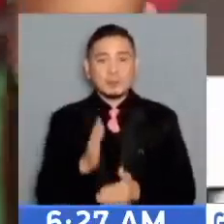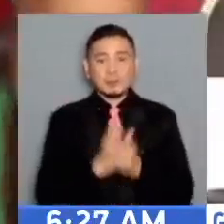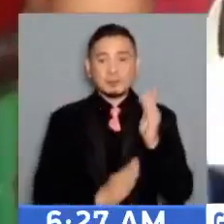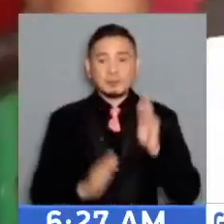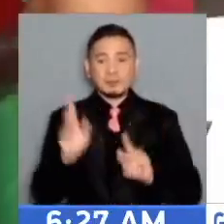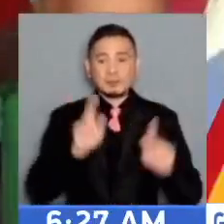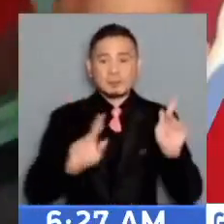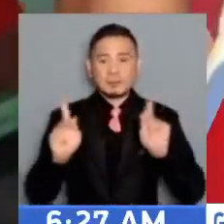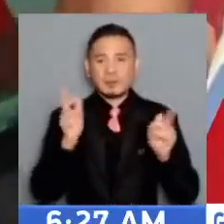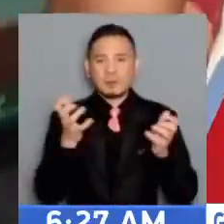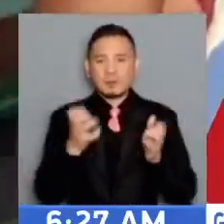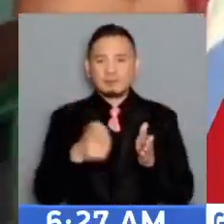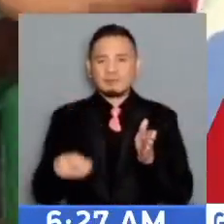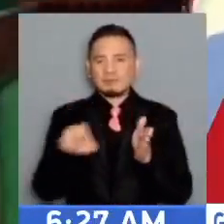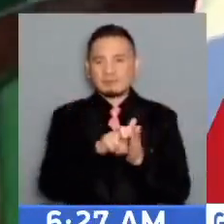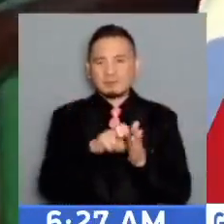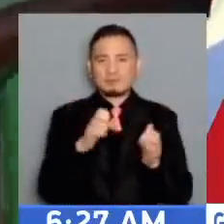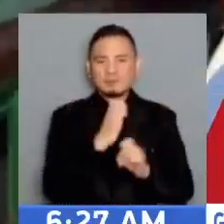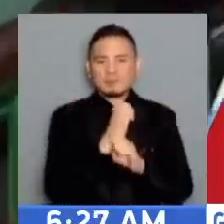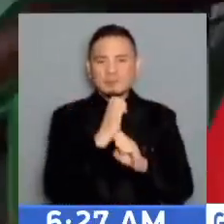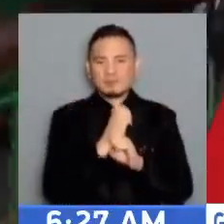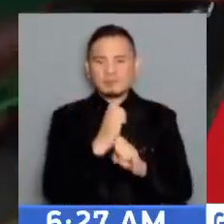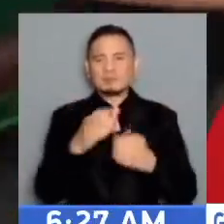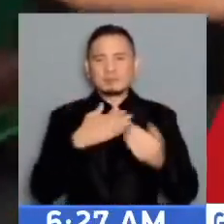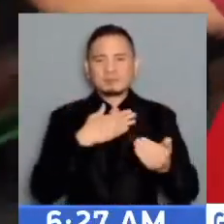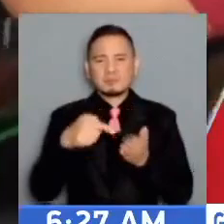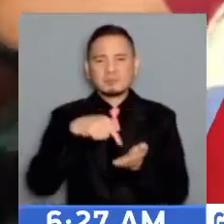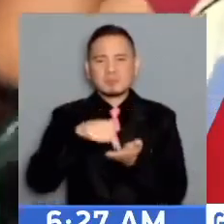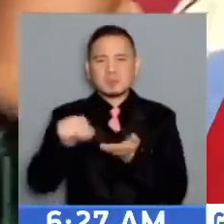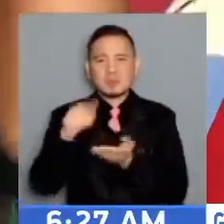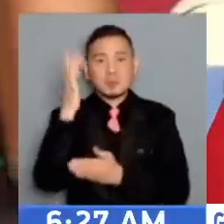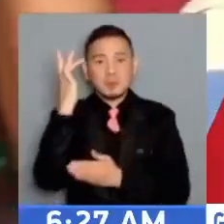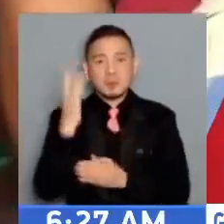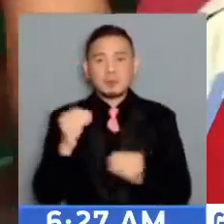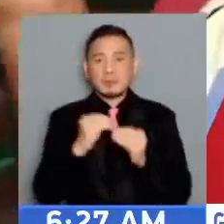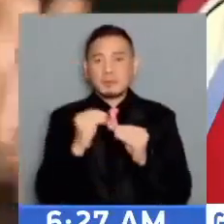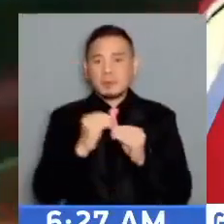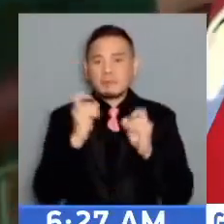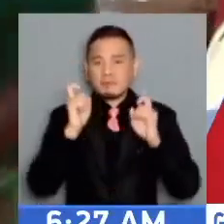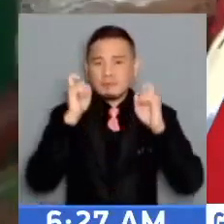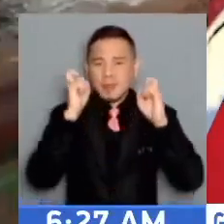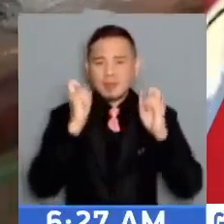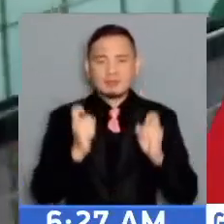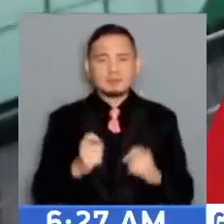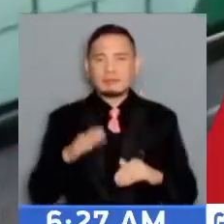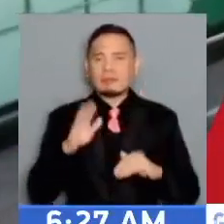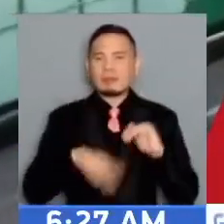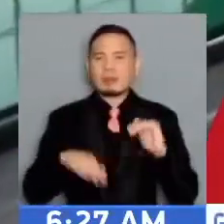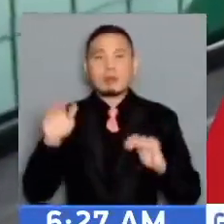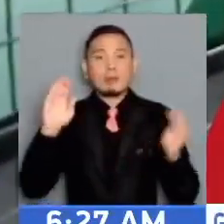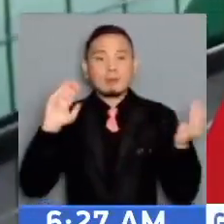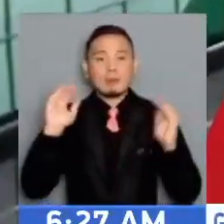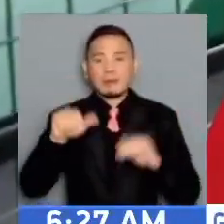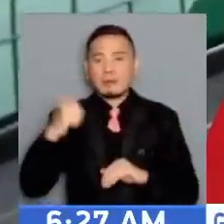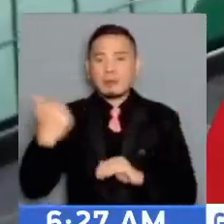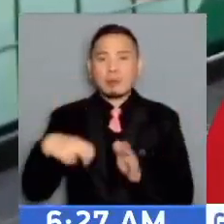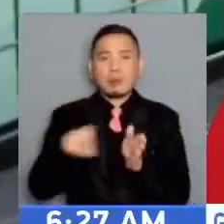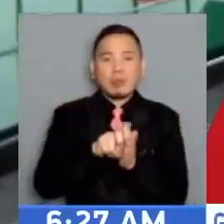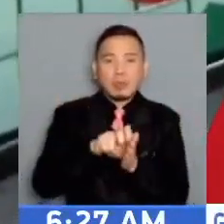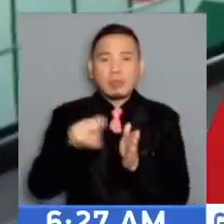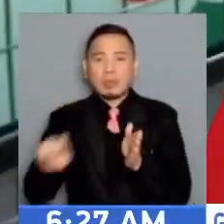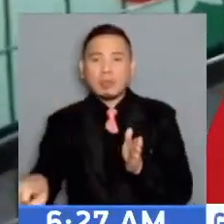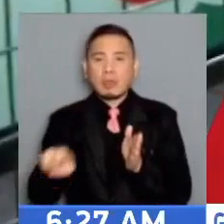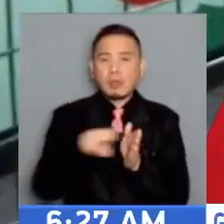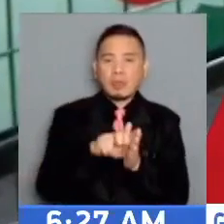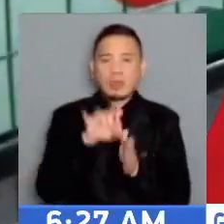bayad na. Mas mabilis at mas madali pa rin daw kasi ito kaysa magpalipat-lipat ng sasakyan. Sabi naman ng mga konduktor, may mga pasahero